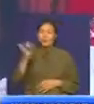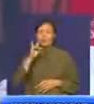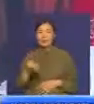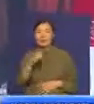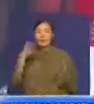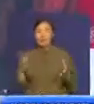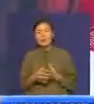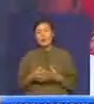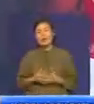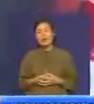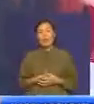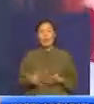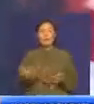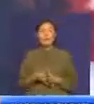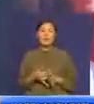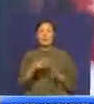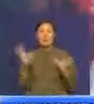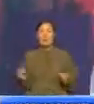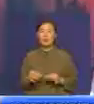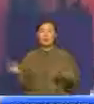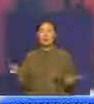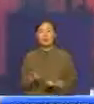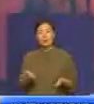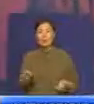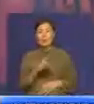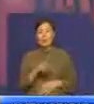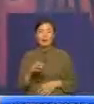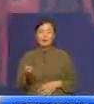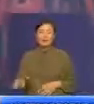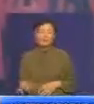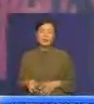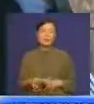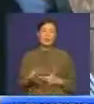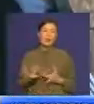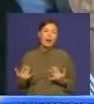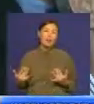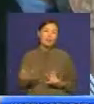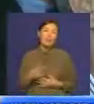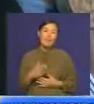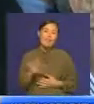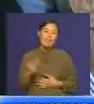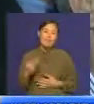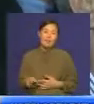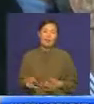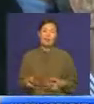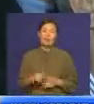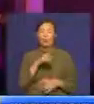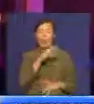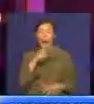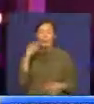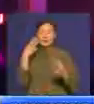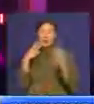фольклора. Создатели постановки взяли за основу музыку композитора Евгения Брусиловского и внесли в нее нотки современности.